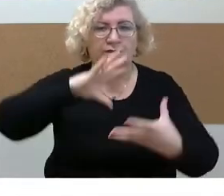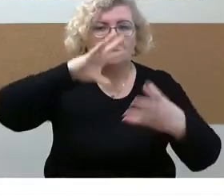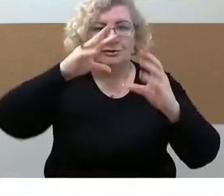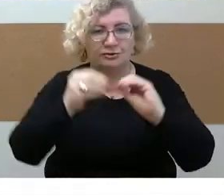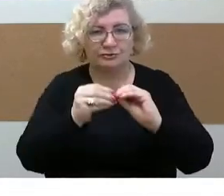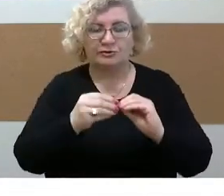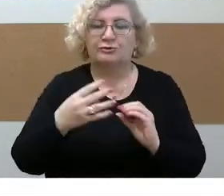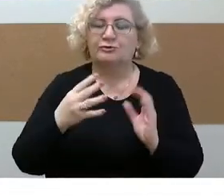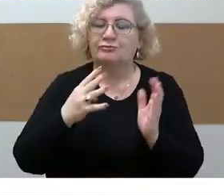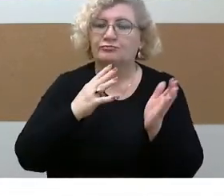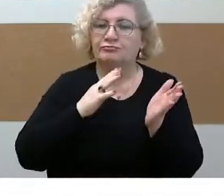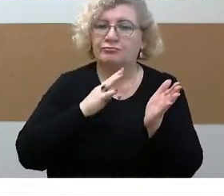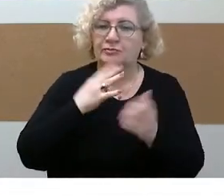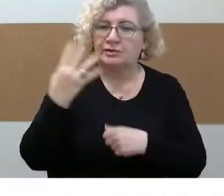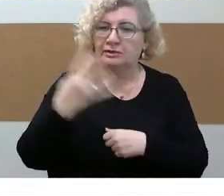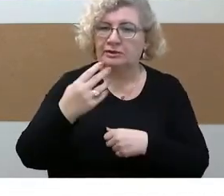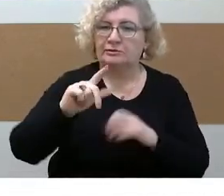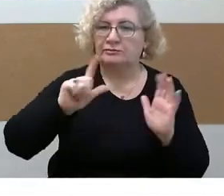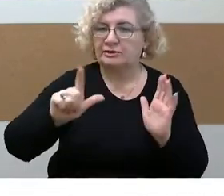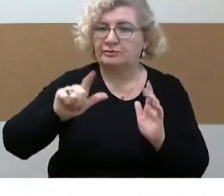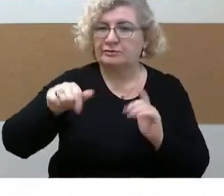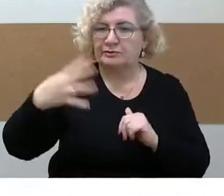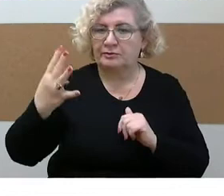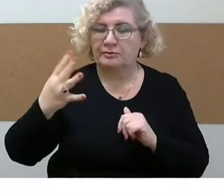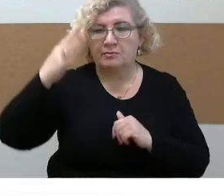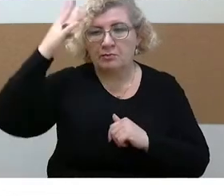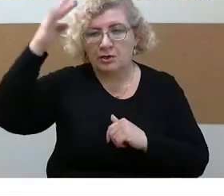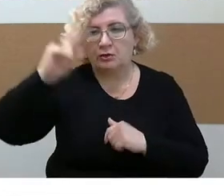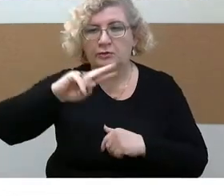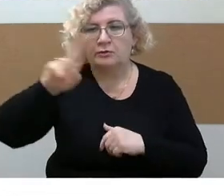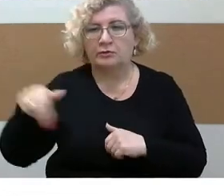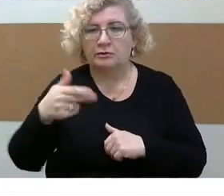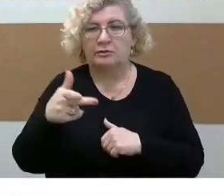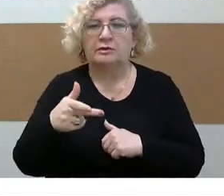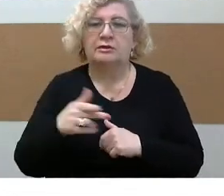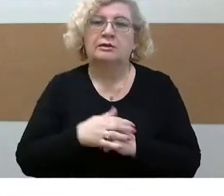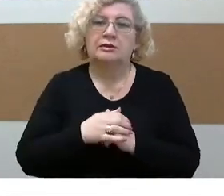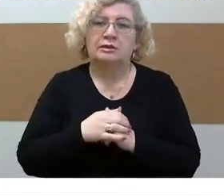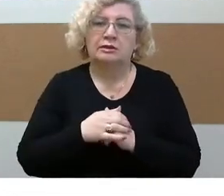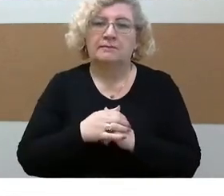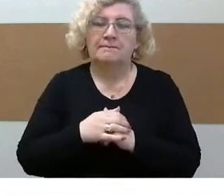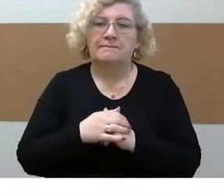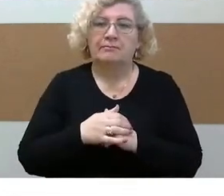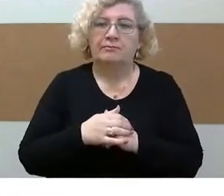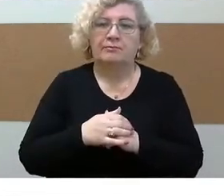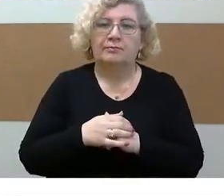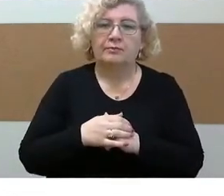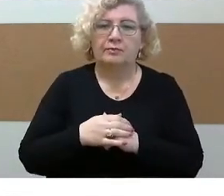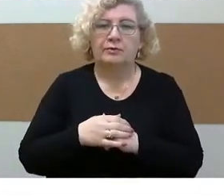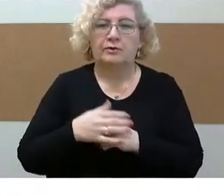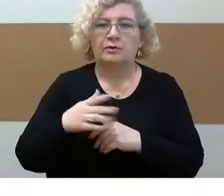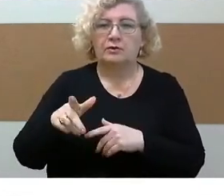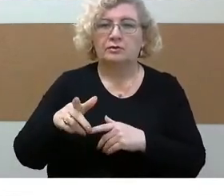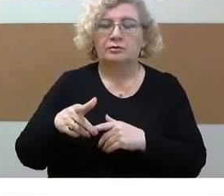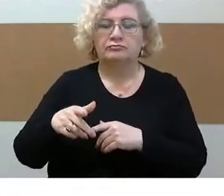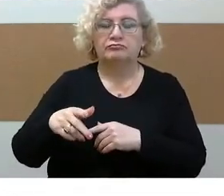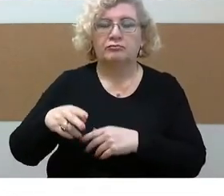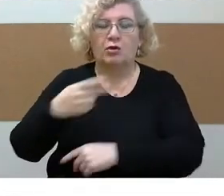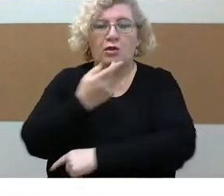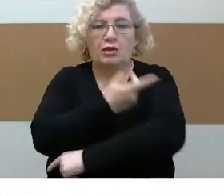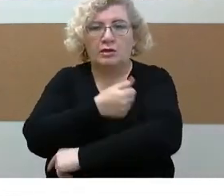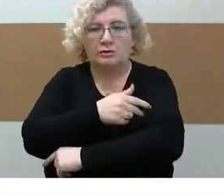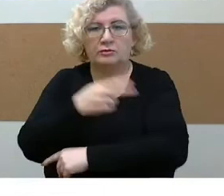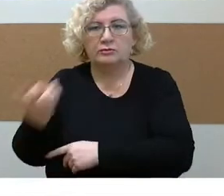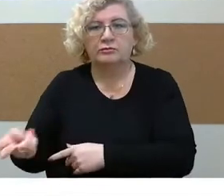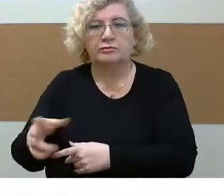eurų, o stacionarinis gydymas buvo finansuotas beveik 50 milijonų eurų. Tai reiškia, mes